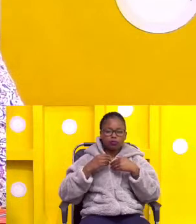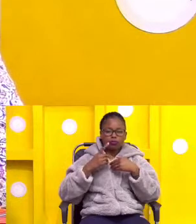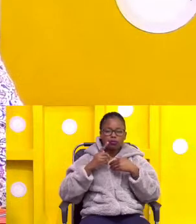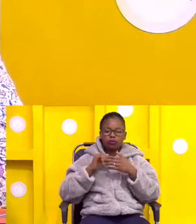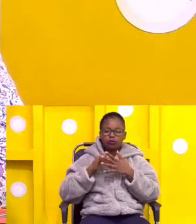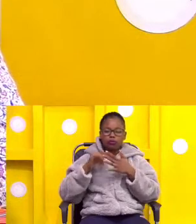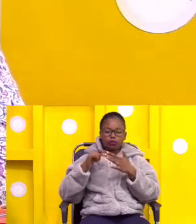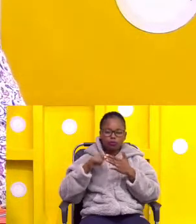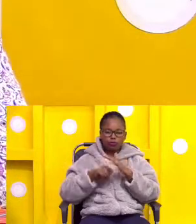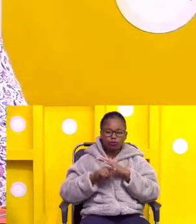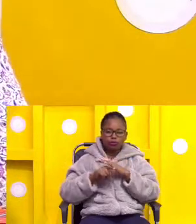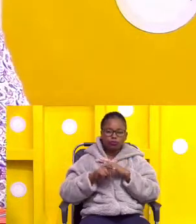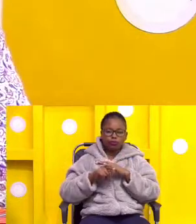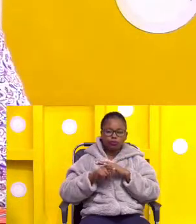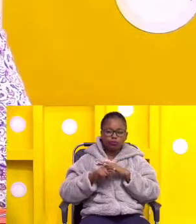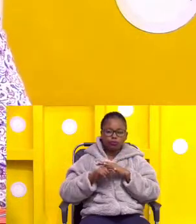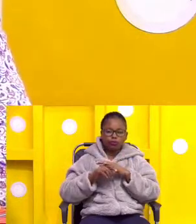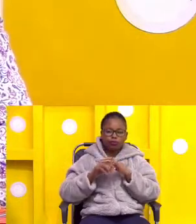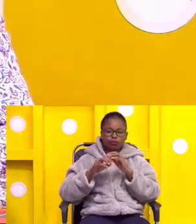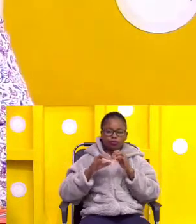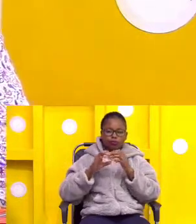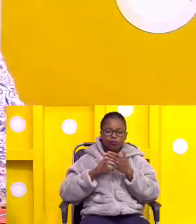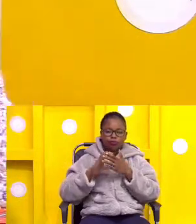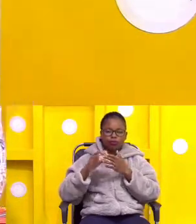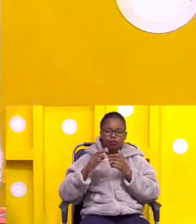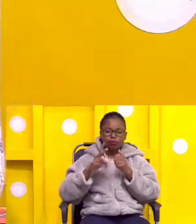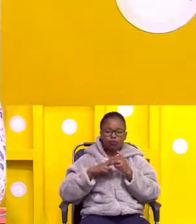tũingĩre chapter 7